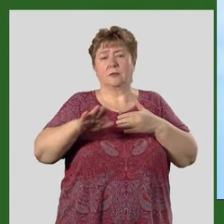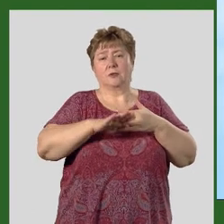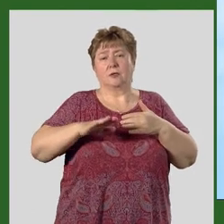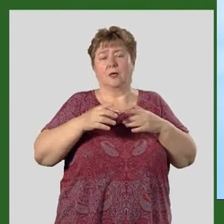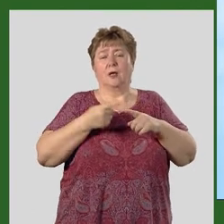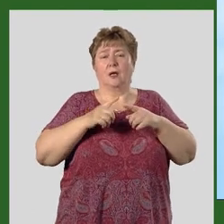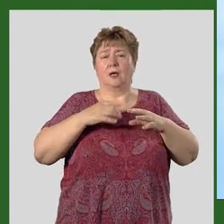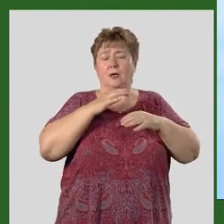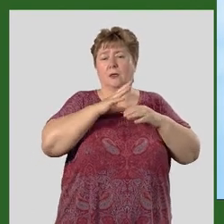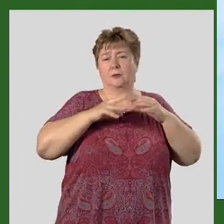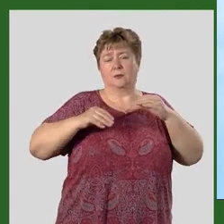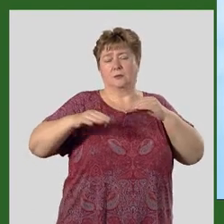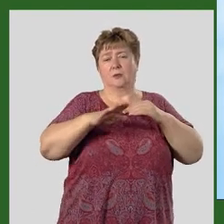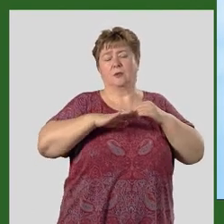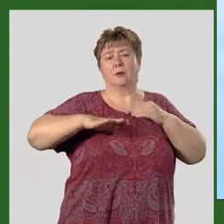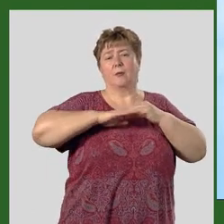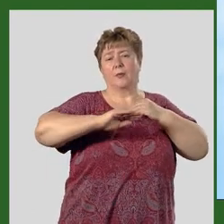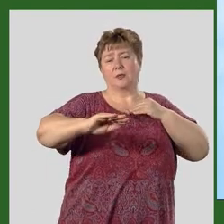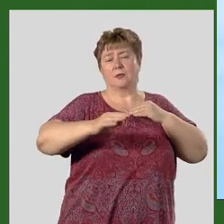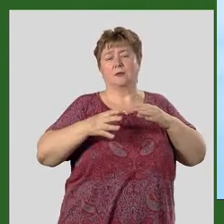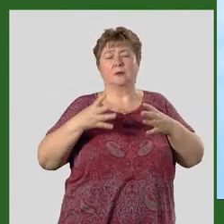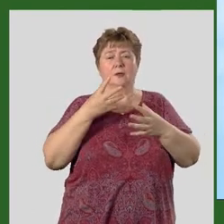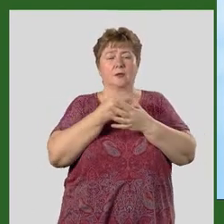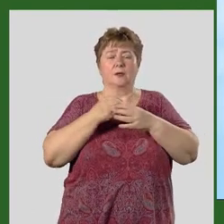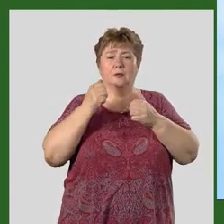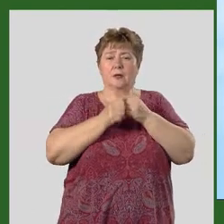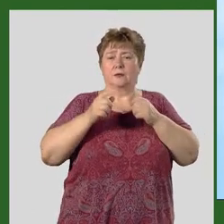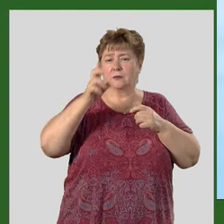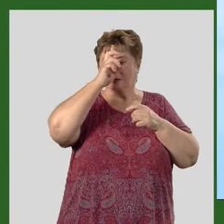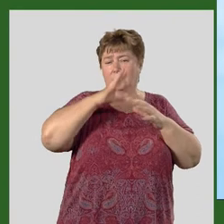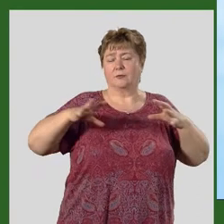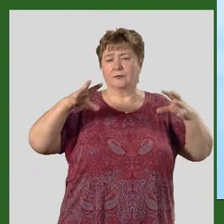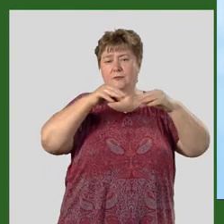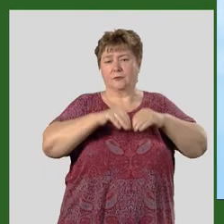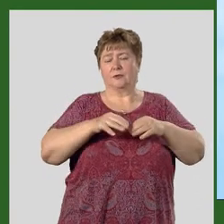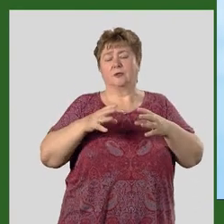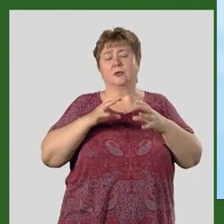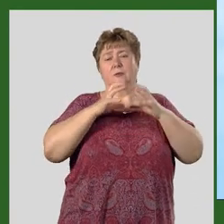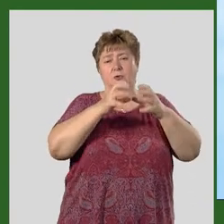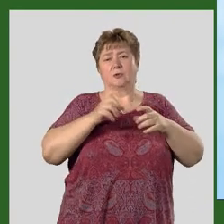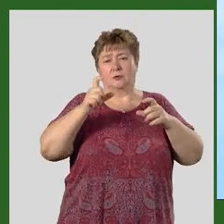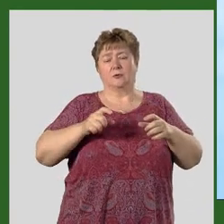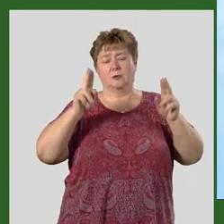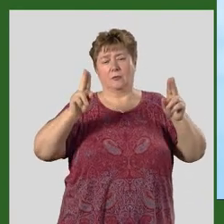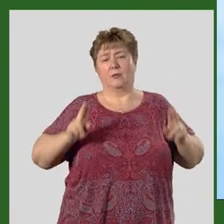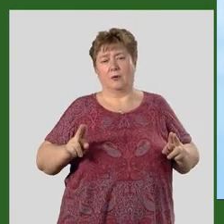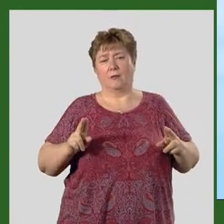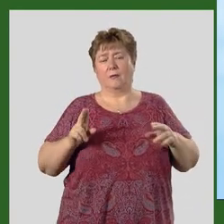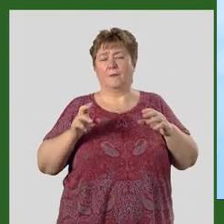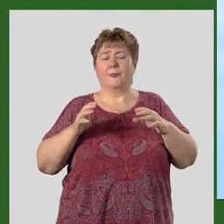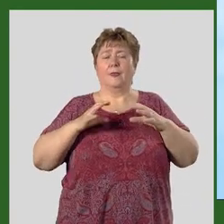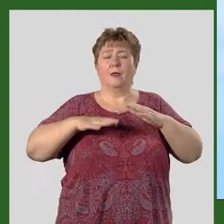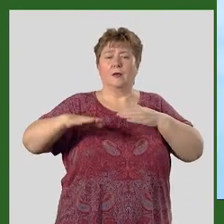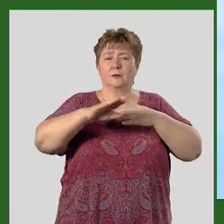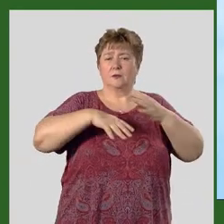земные пространства находятся в общем пользовании всех государств в соответствии с международным правом. Территория